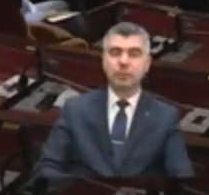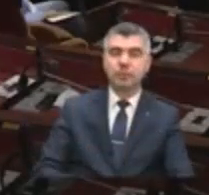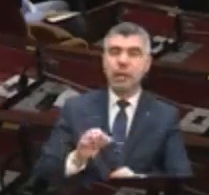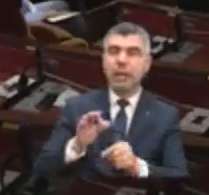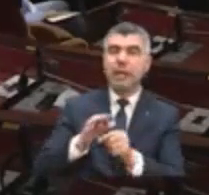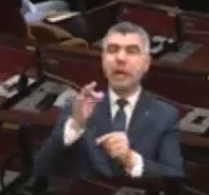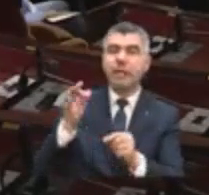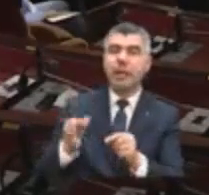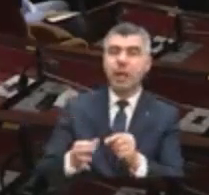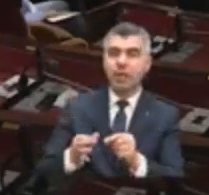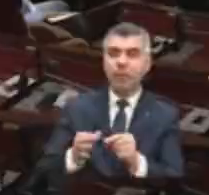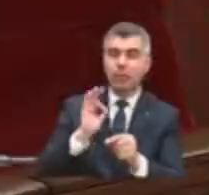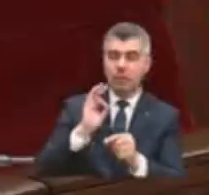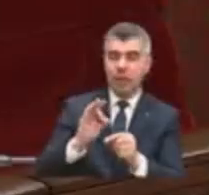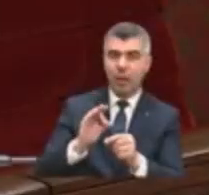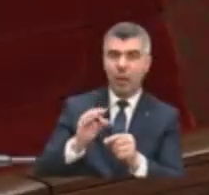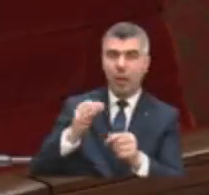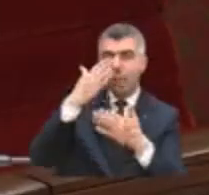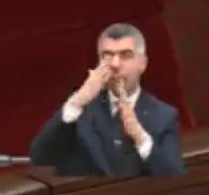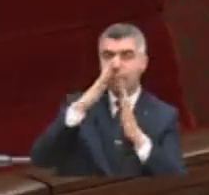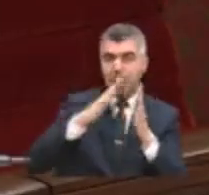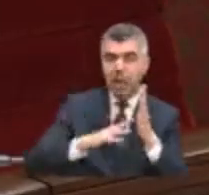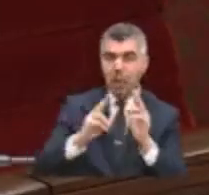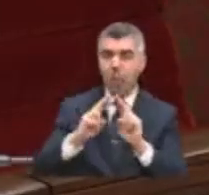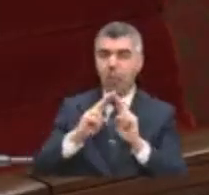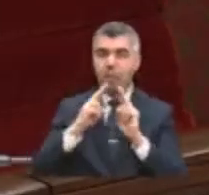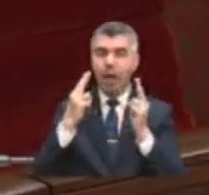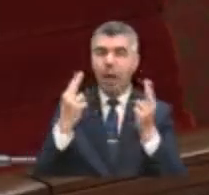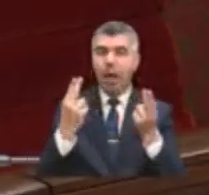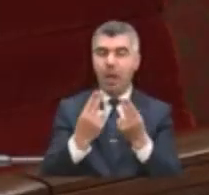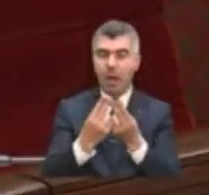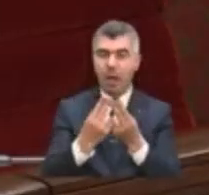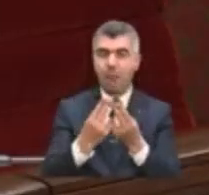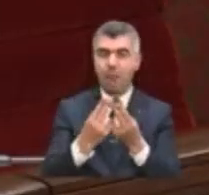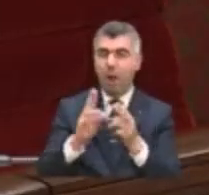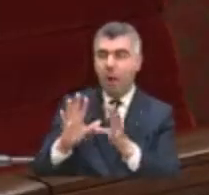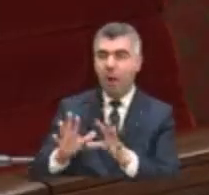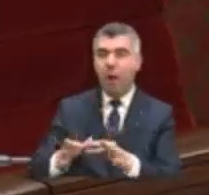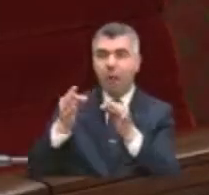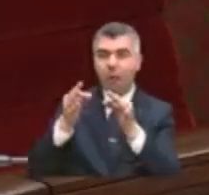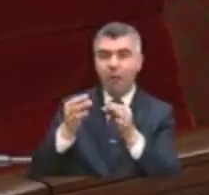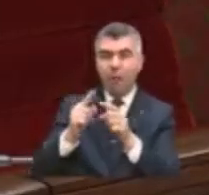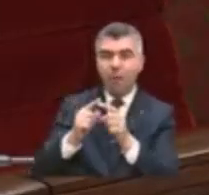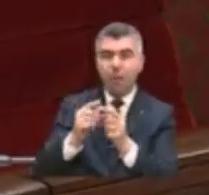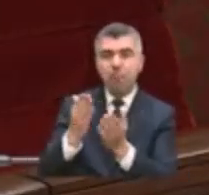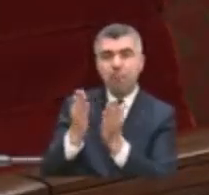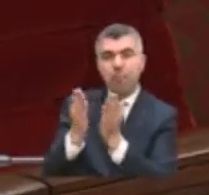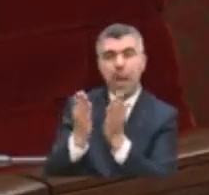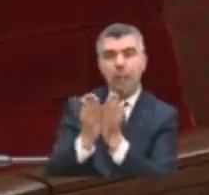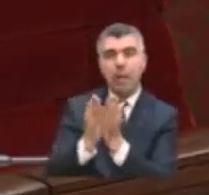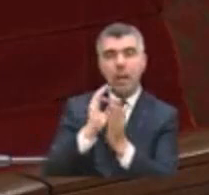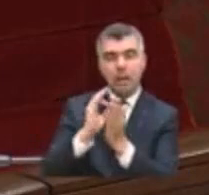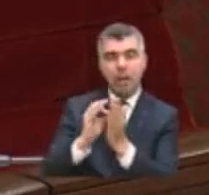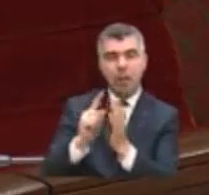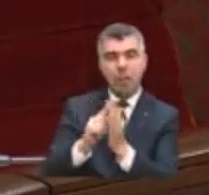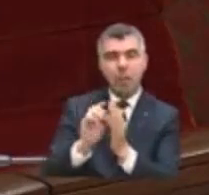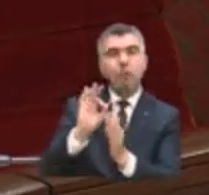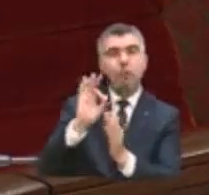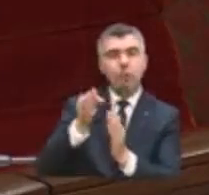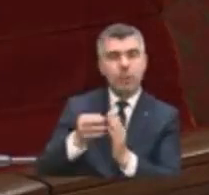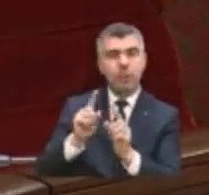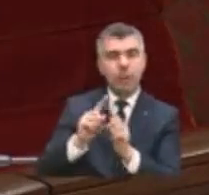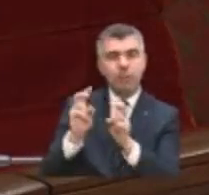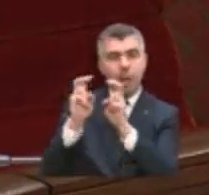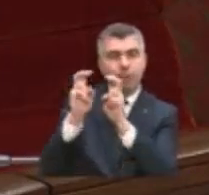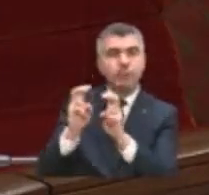النتائج أو التقييمات الوطنية والدولية ديال حول مكتسبات التلاميذ تتبين واحد النقص اللي هو مهم في التحكم في